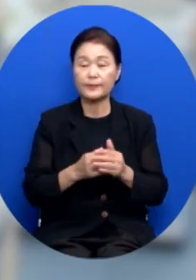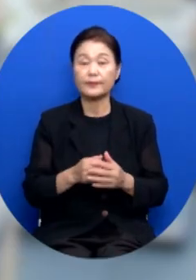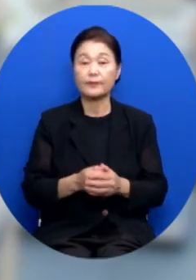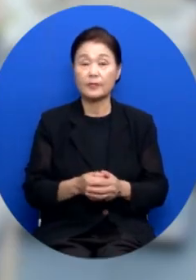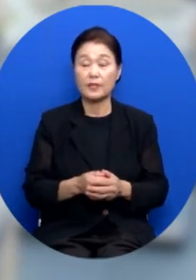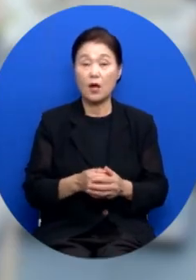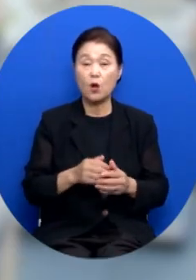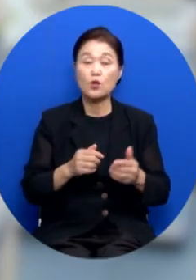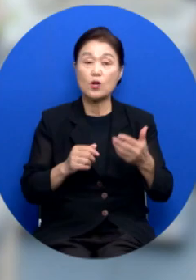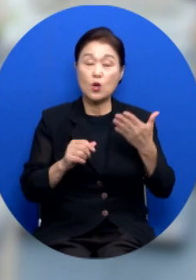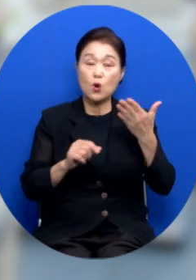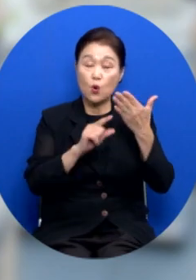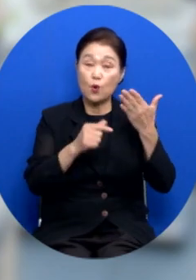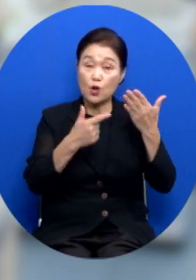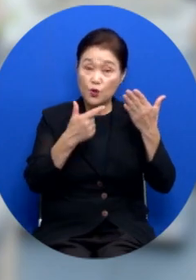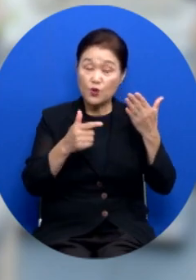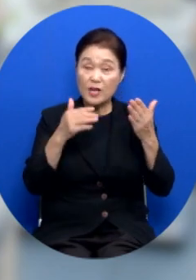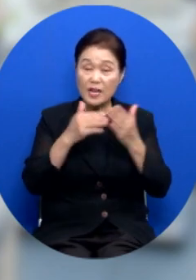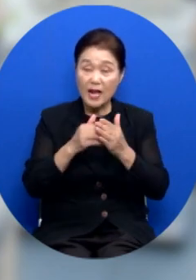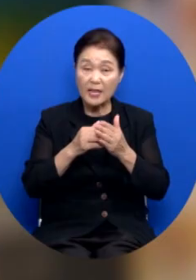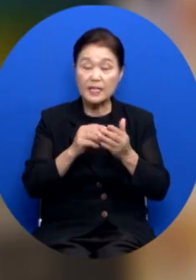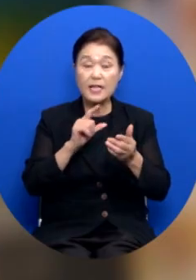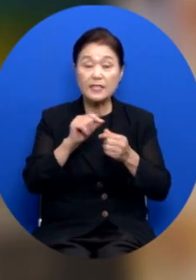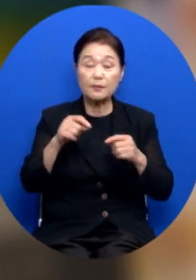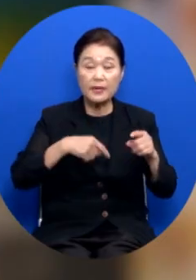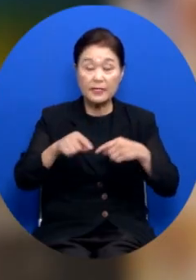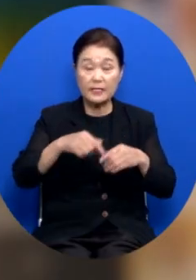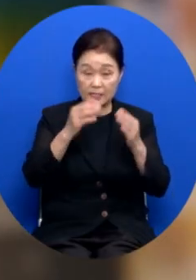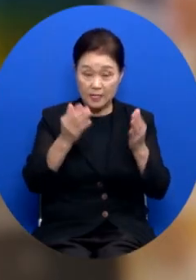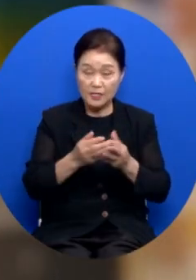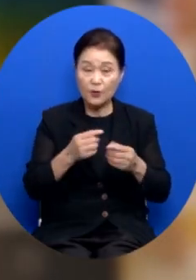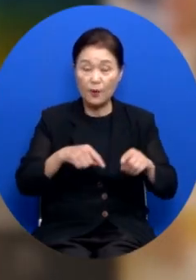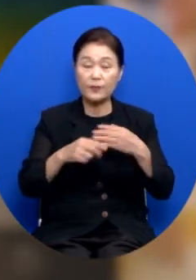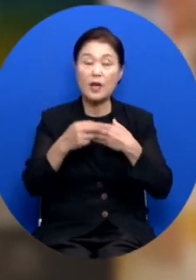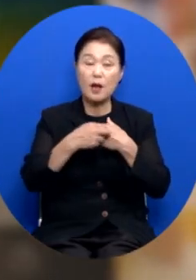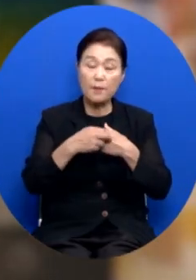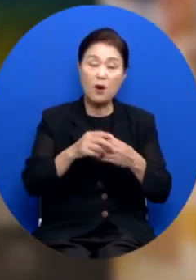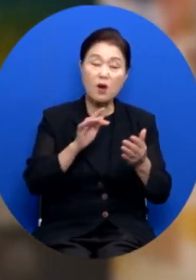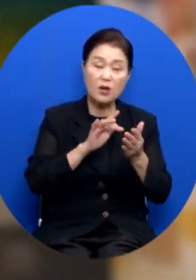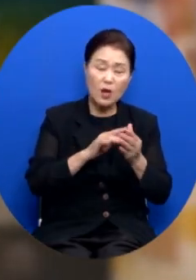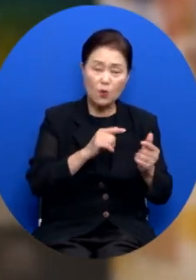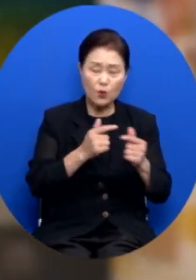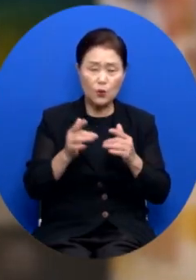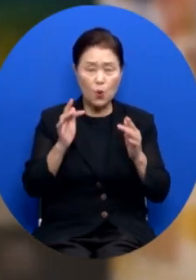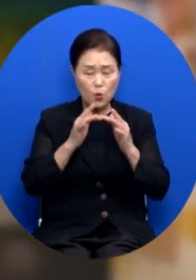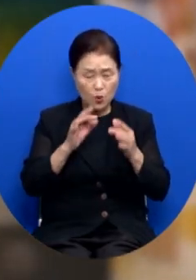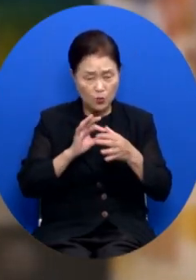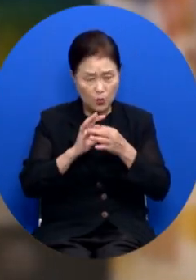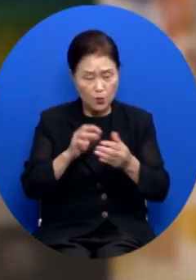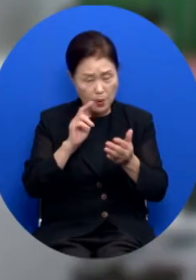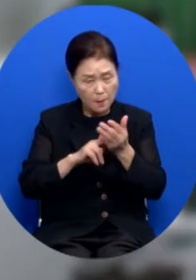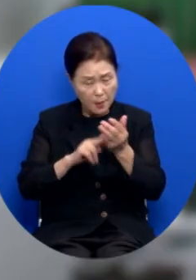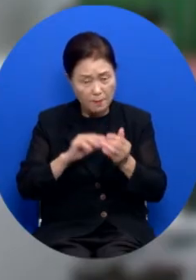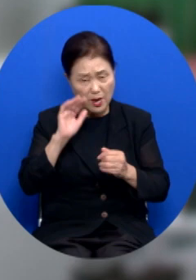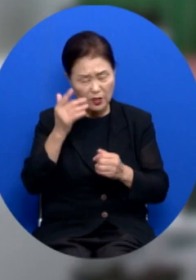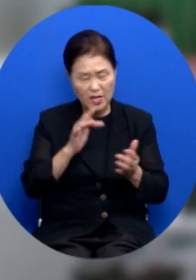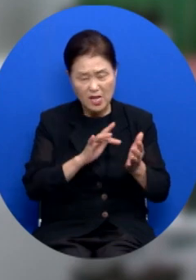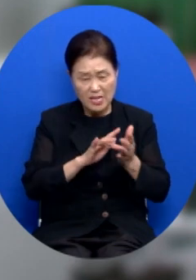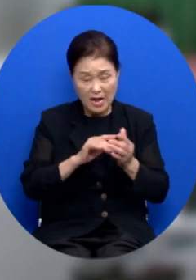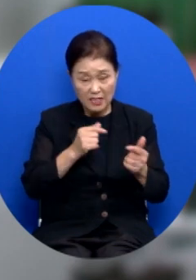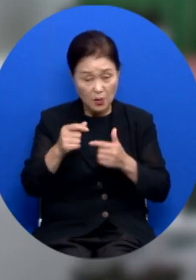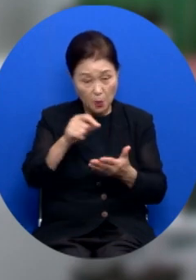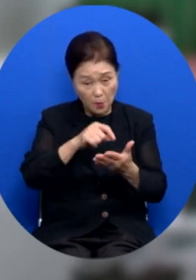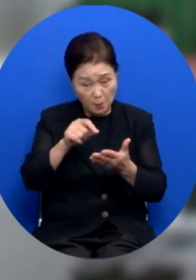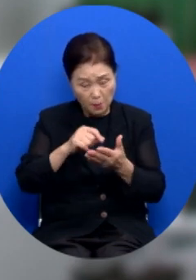식약처는 오는 6일까지 17개 지자체와 함께 병의원과 약국, 온라인 등에서 판매하는 의약품과 의약외품의